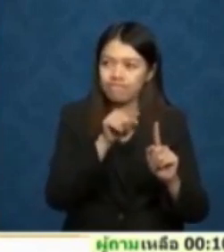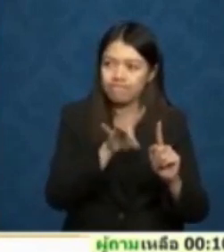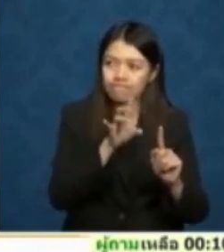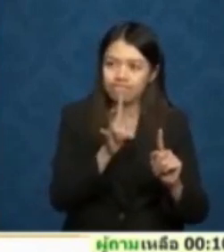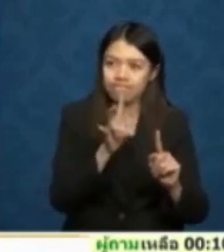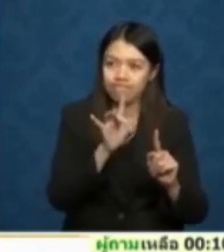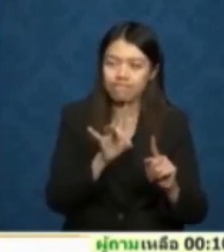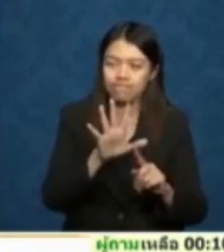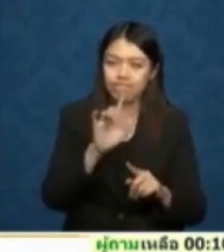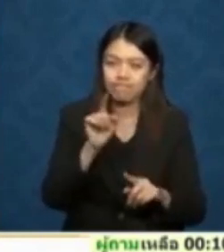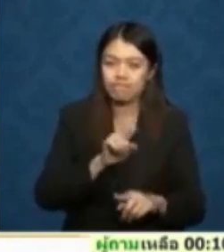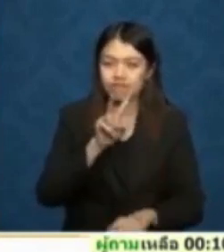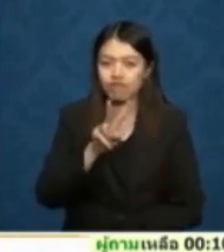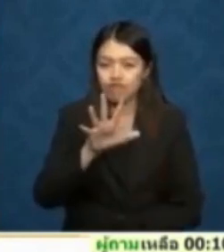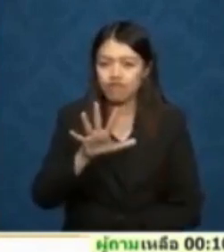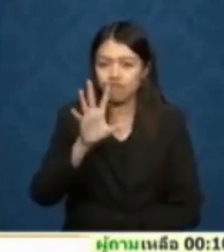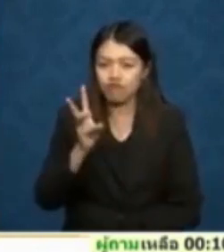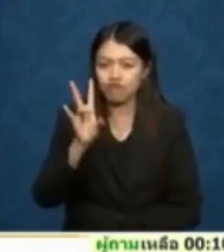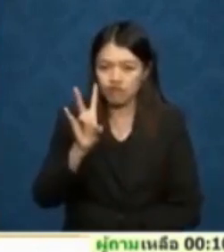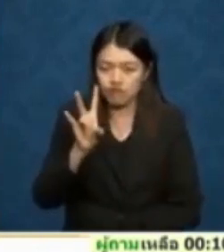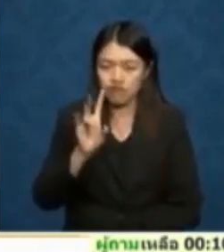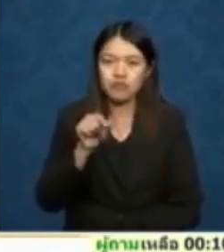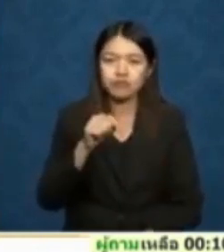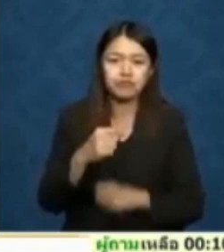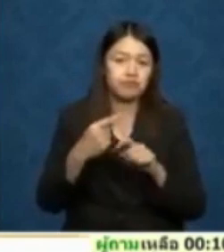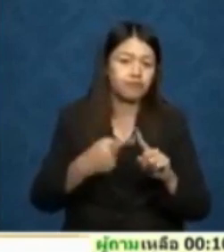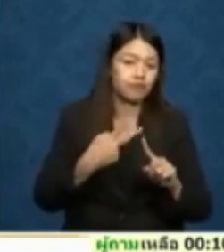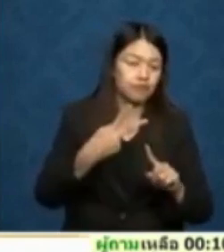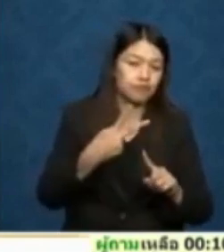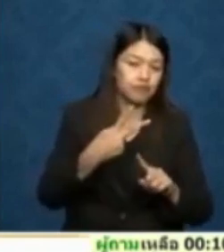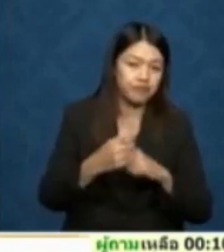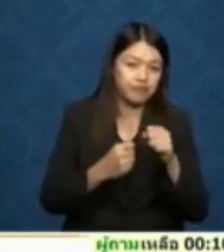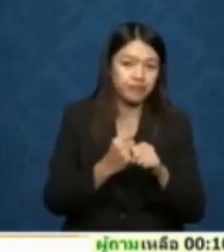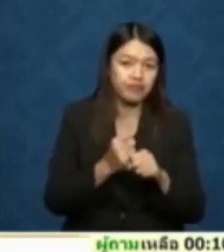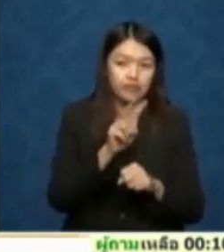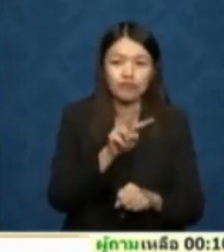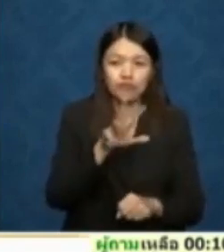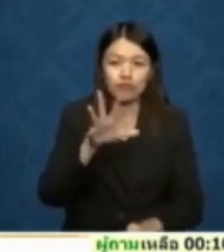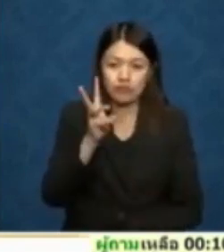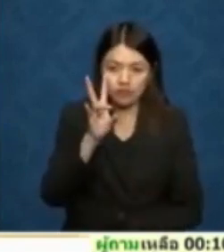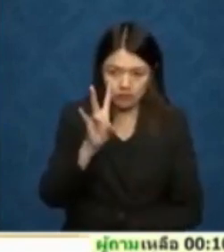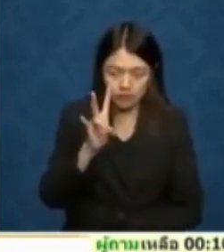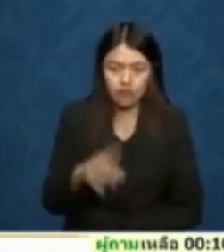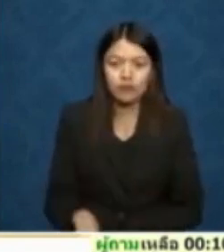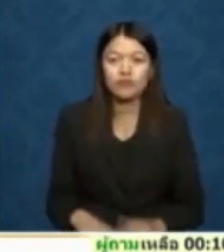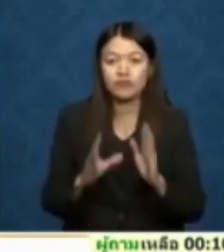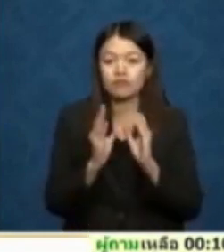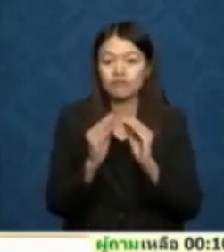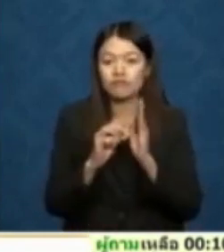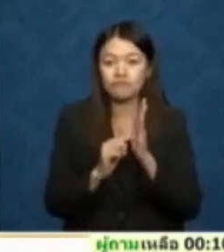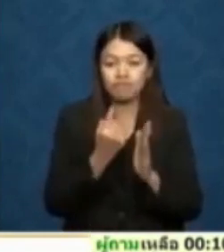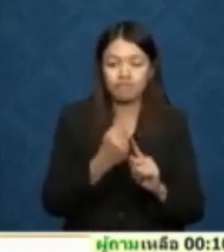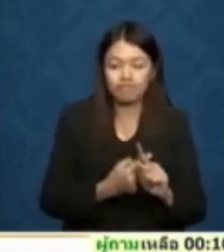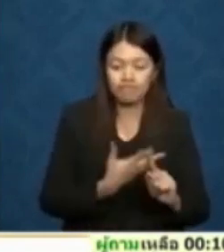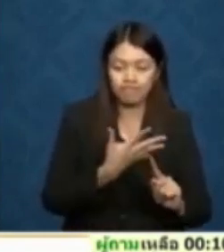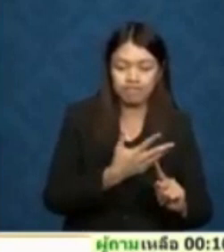1878/2567ลงวันที่29กุมภาพันธ์2567การประชุมครั้งแรกเมื่อวันที่5มีนาค